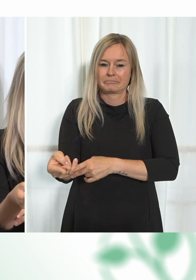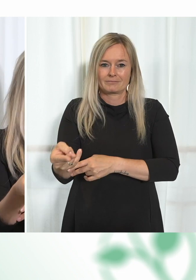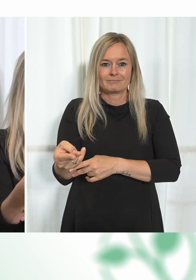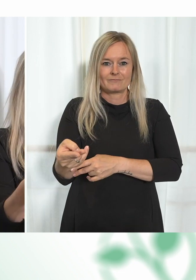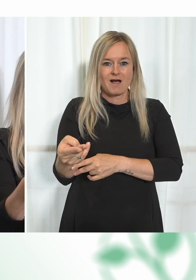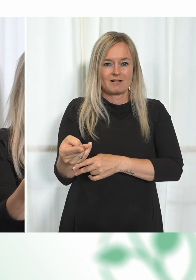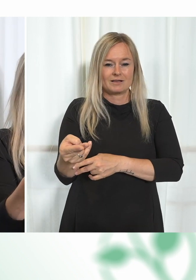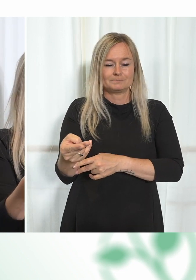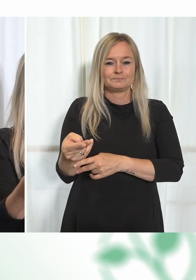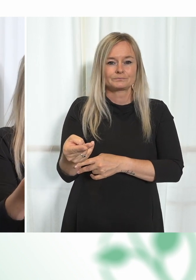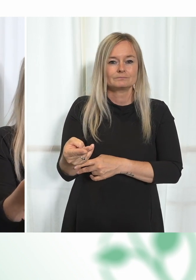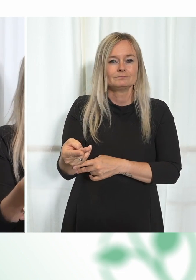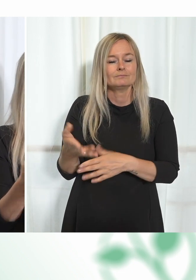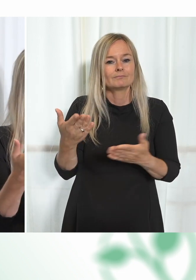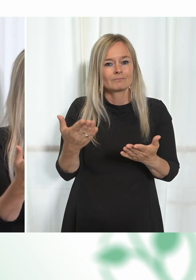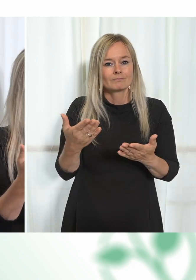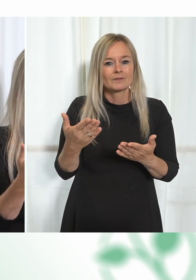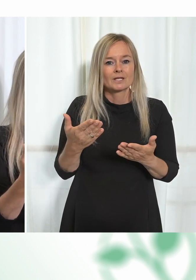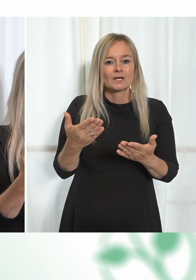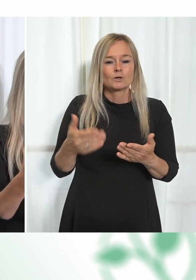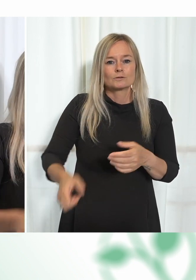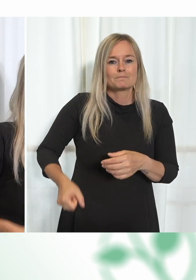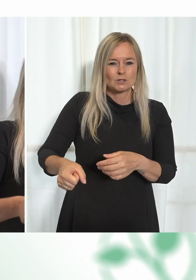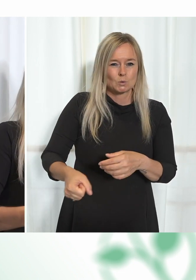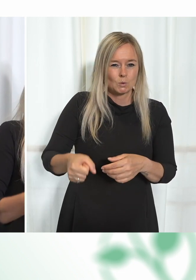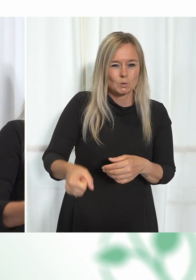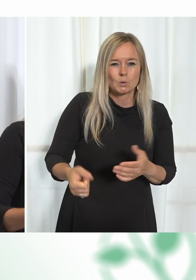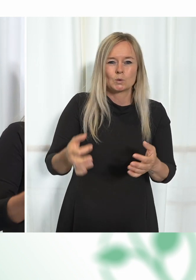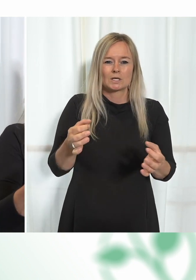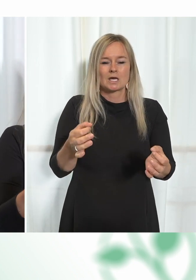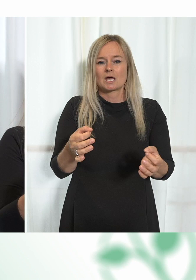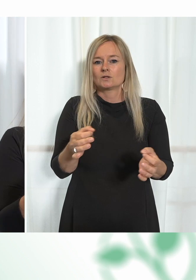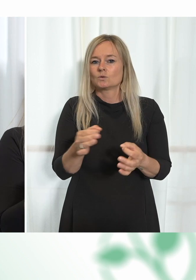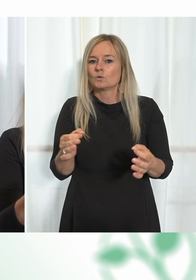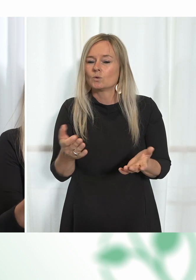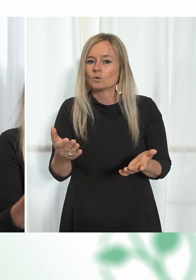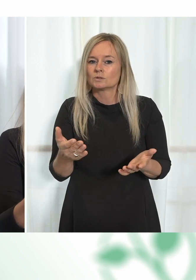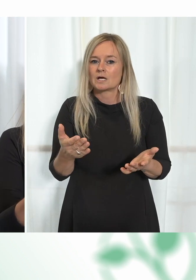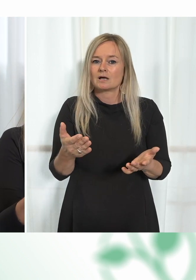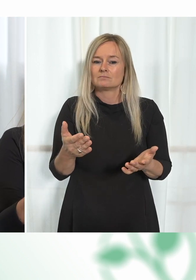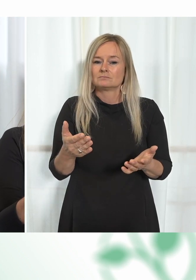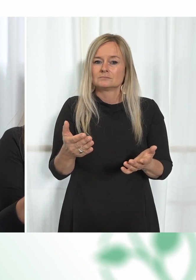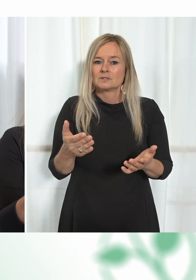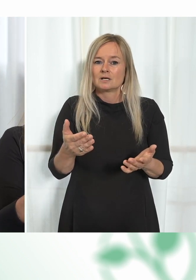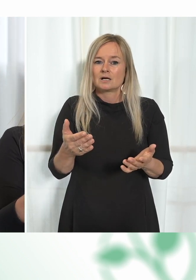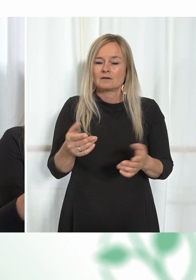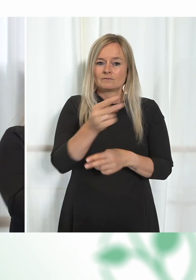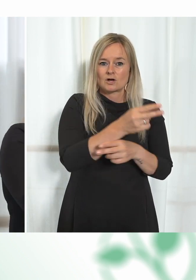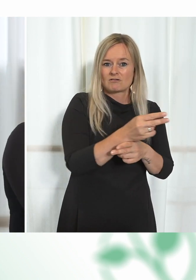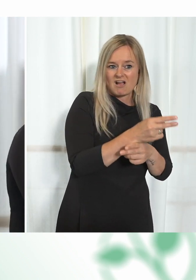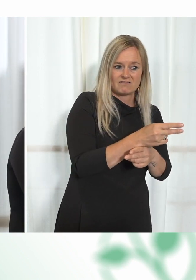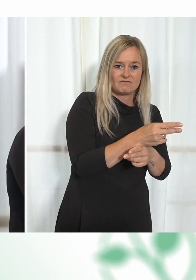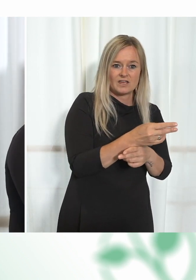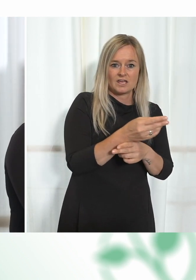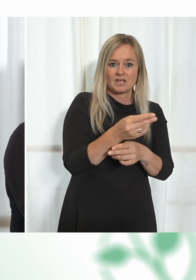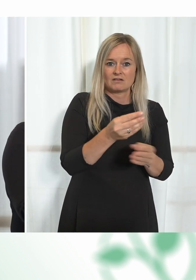jetzt ganz simpel sagt, jemand mit Krücken oder ja, mit Krücken, bitte stößt mir den Kaffee von da um mich, dann